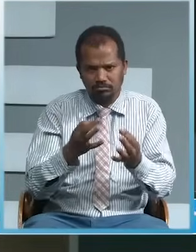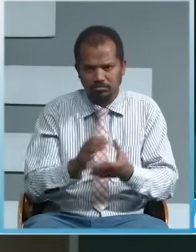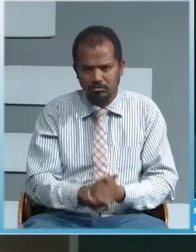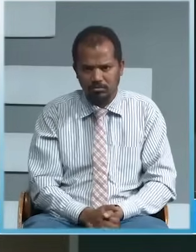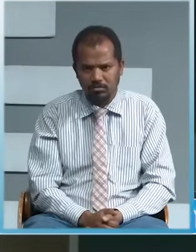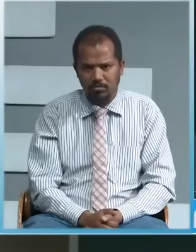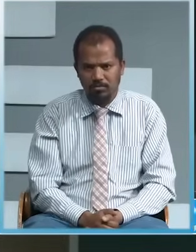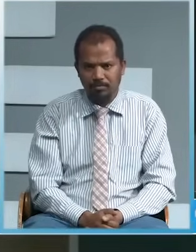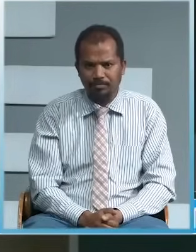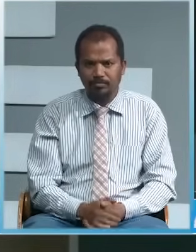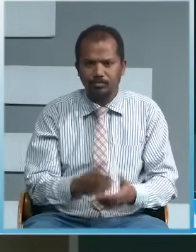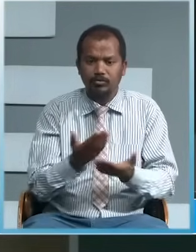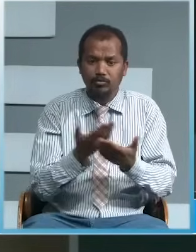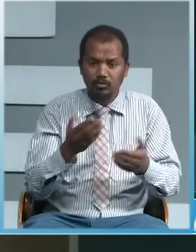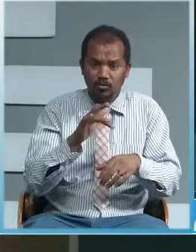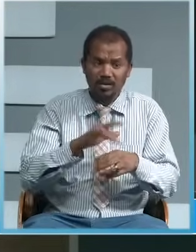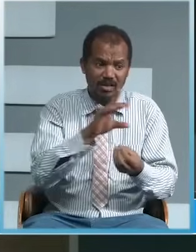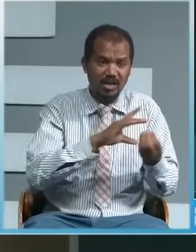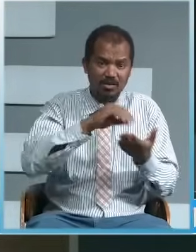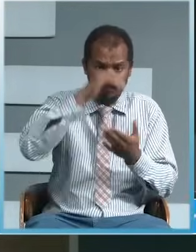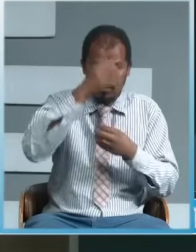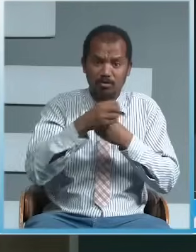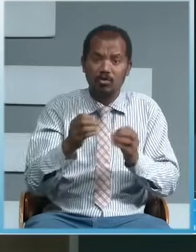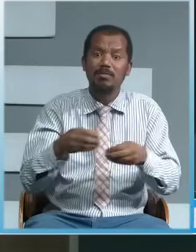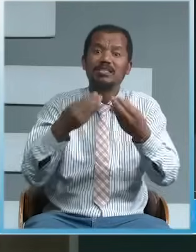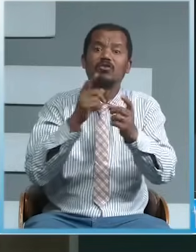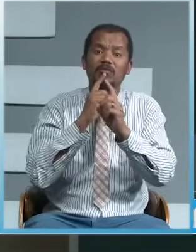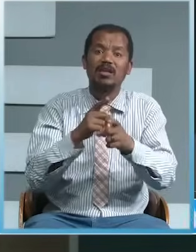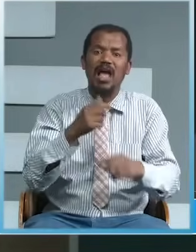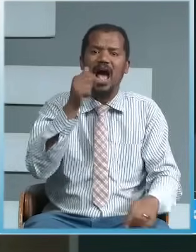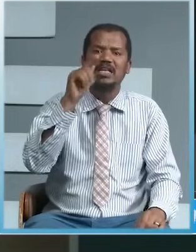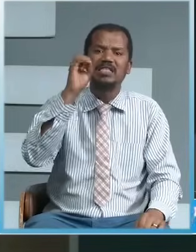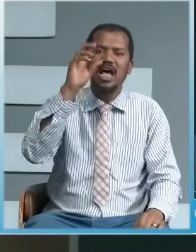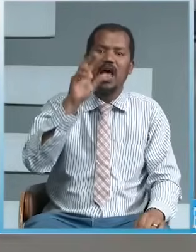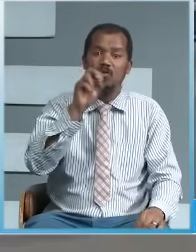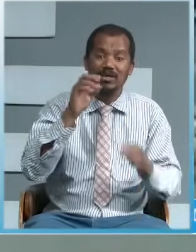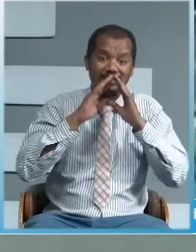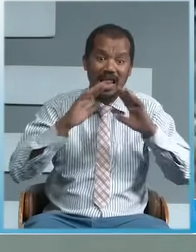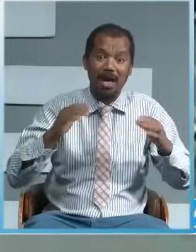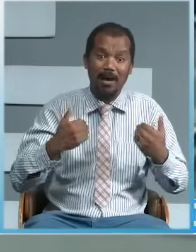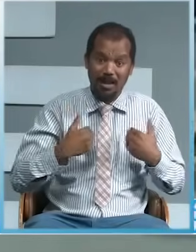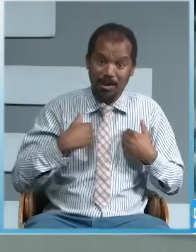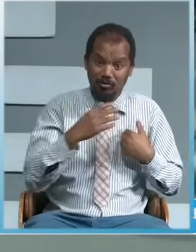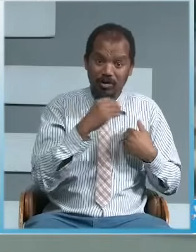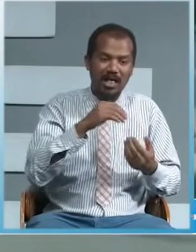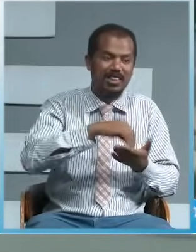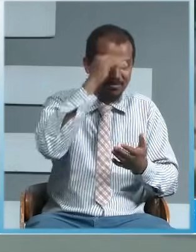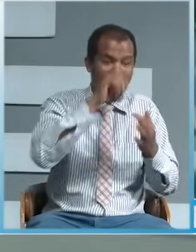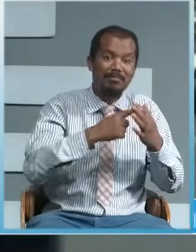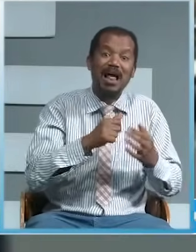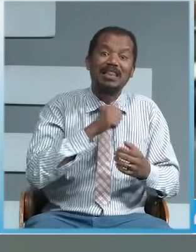ገለጹ። በጉዳዩ ላይ የክልሉ ትምህርት ቢሮ በሰጠው ምላሽ አንጻራዊ ሰላም በሰፈነባቸውና